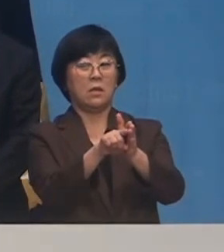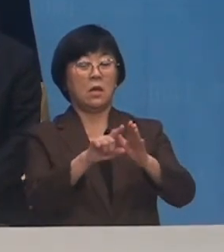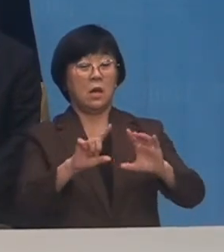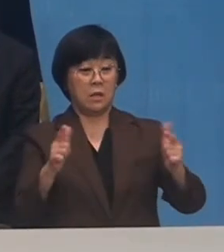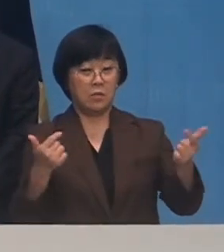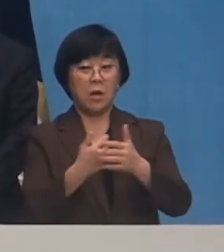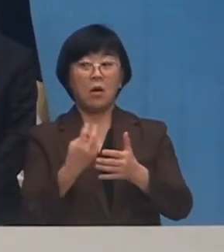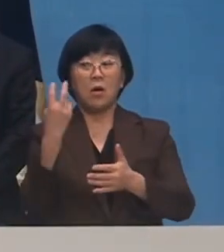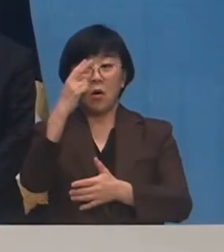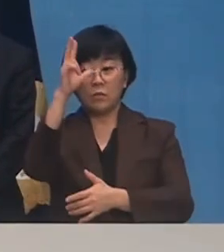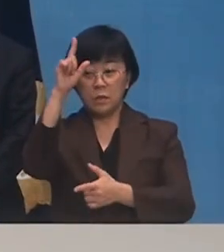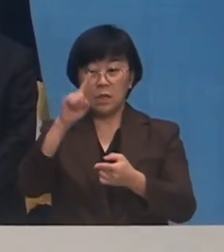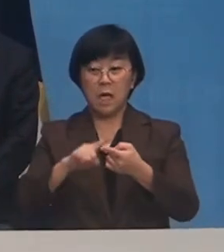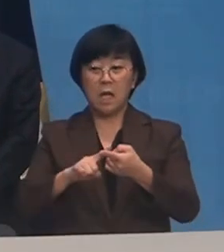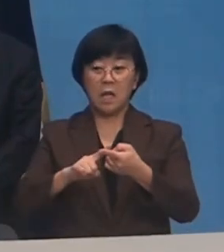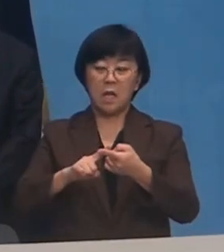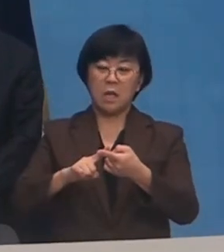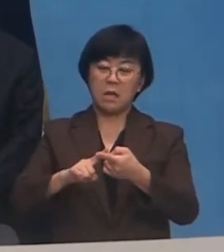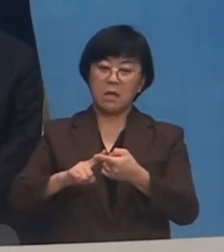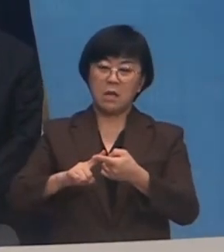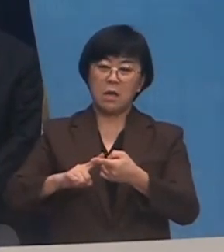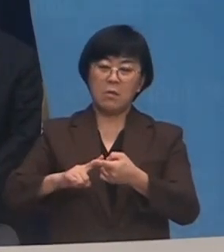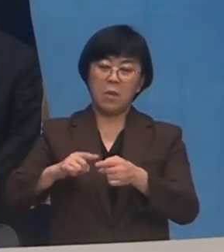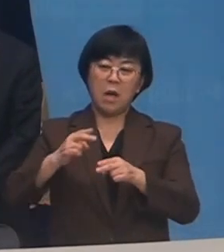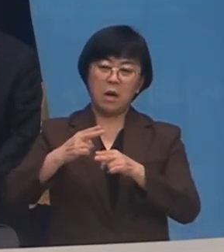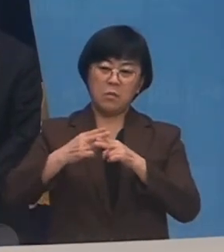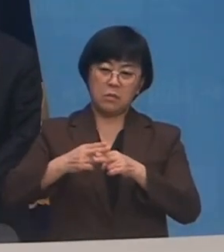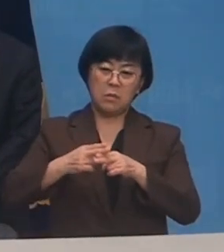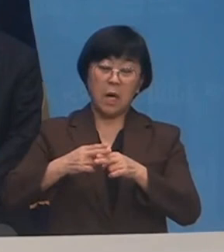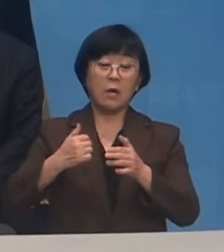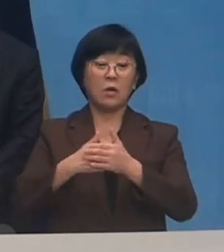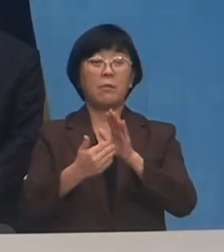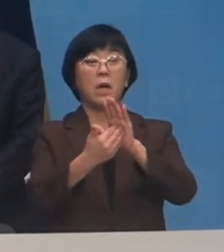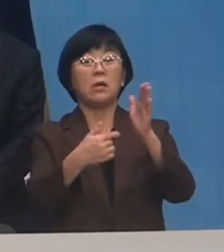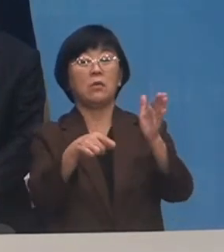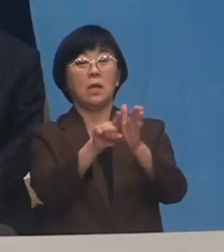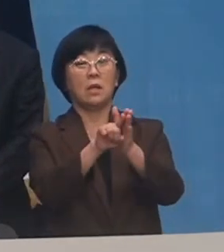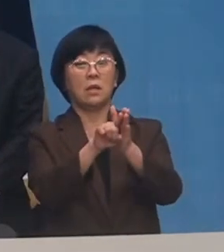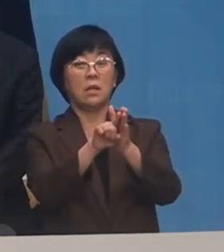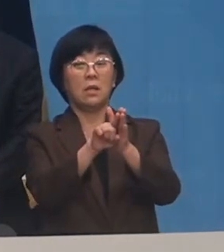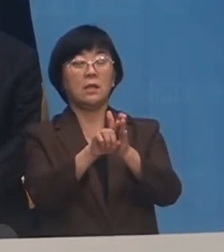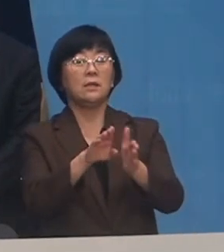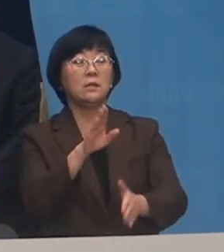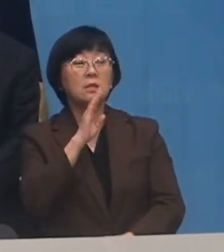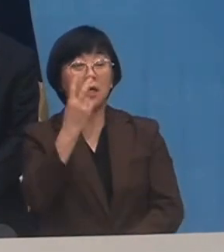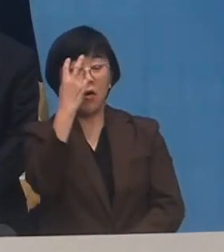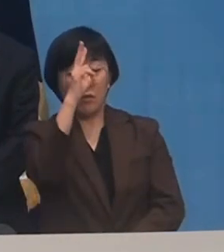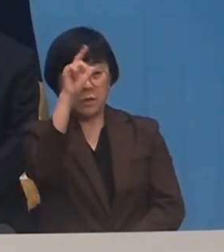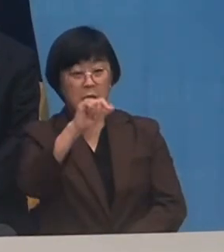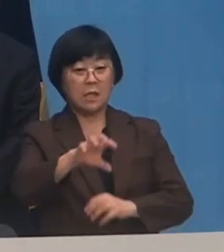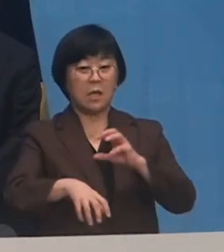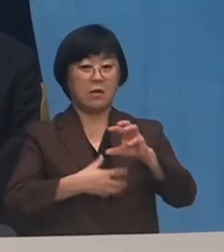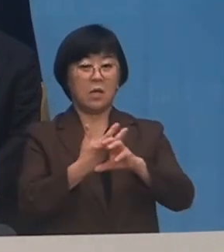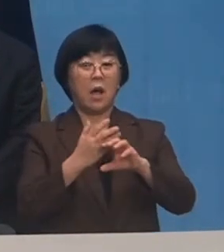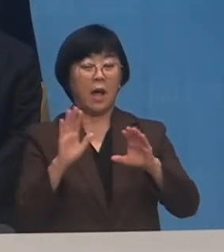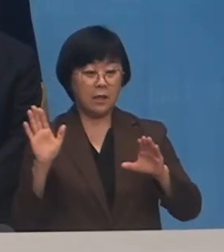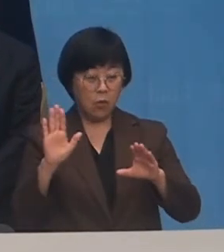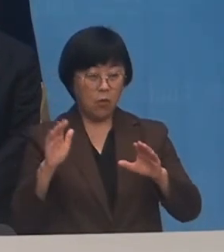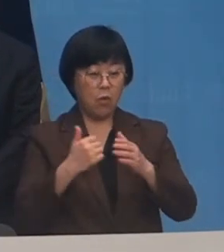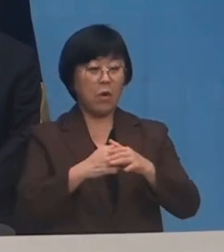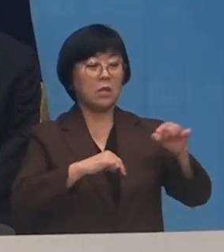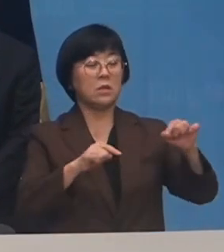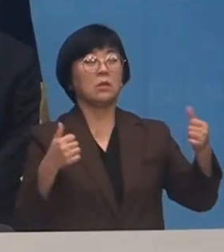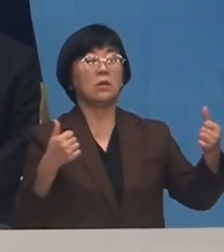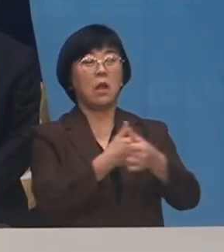아니면 검찰권 남용을 방지하기 위한 진정한 검찰개혁이 아니라